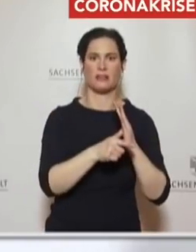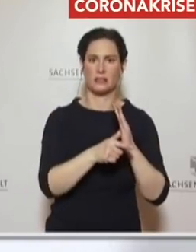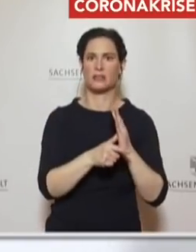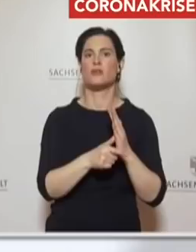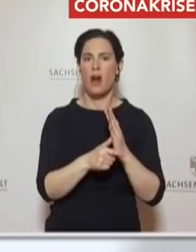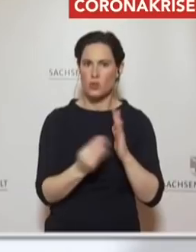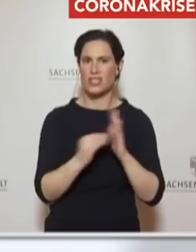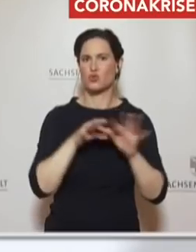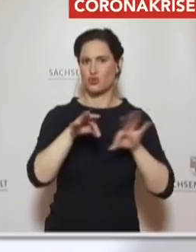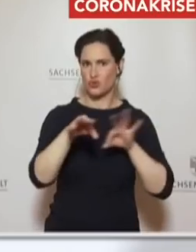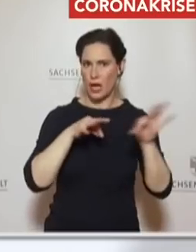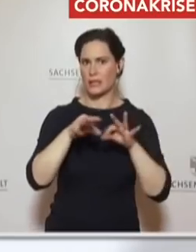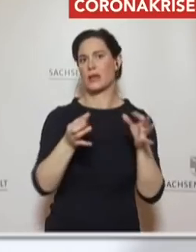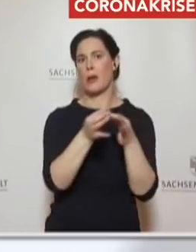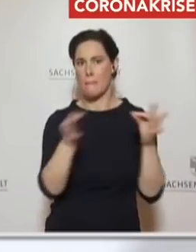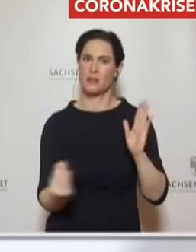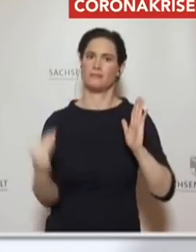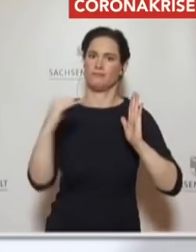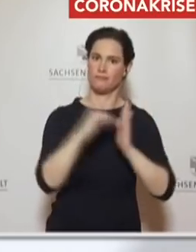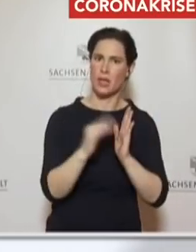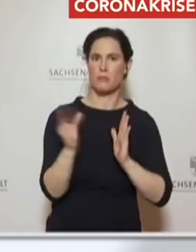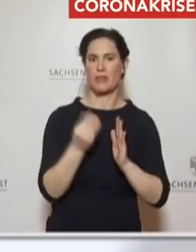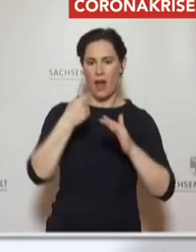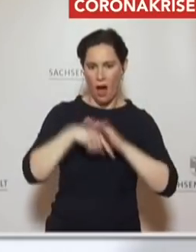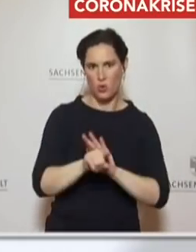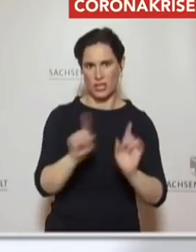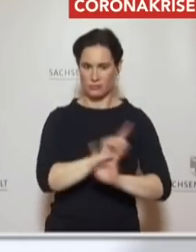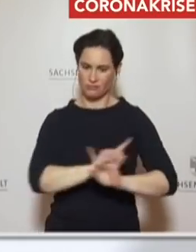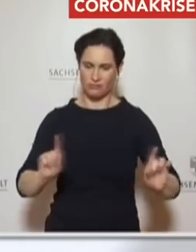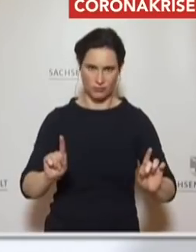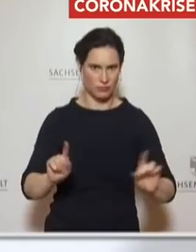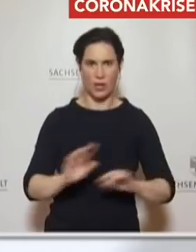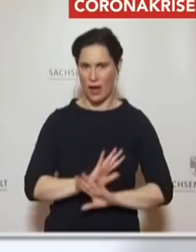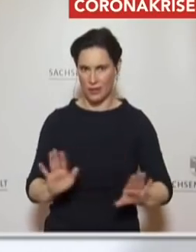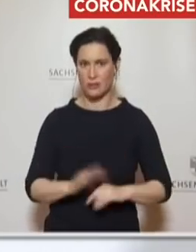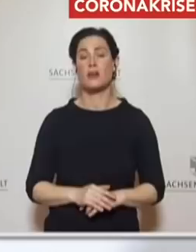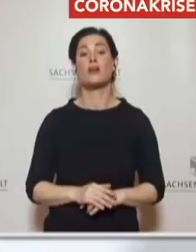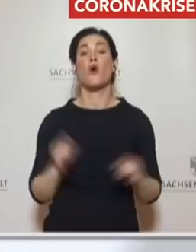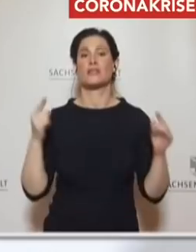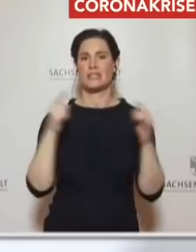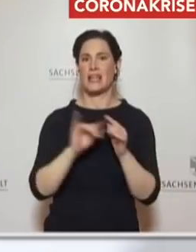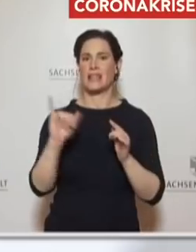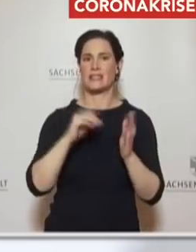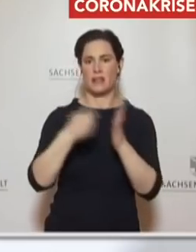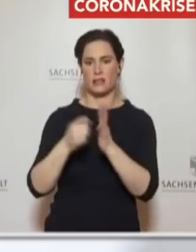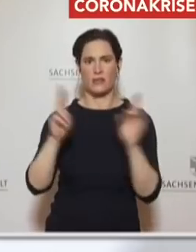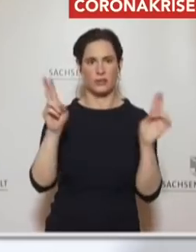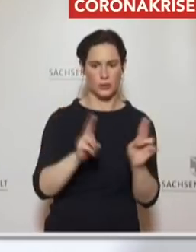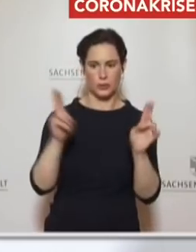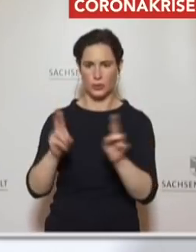des Handlungsschemas gehört, um die Inzidenzen dort einzugrenzen. Das ist eine andere Sache,